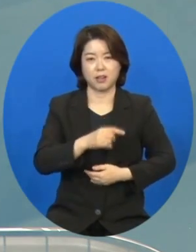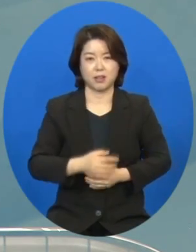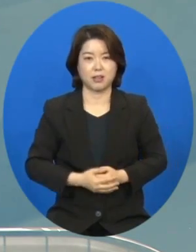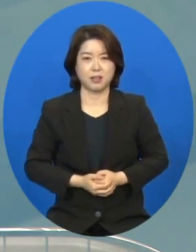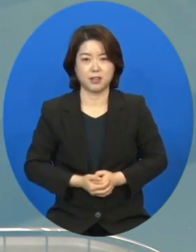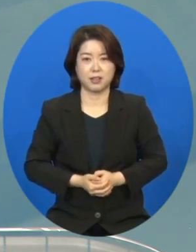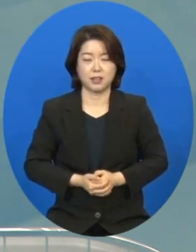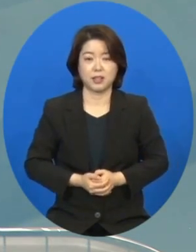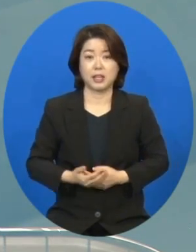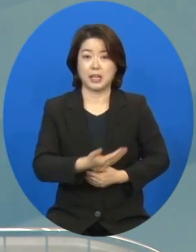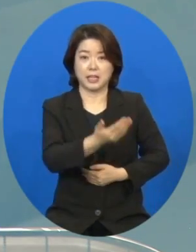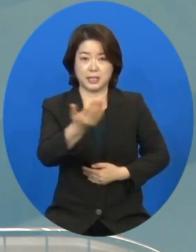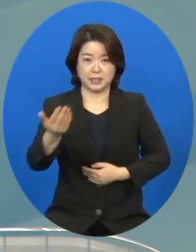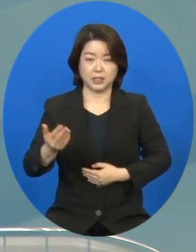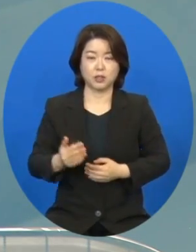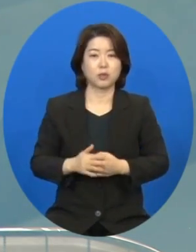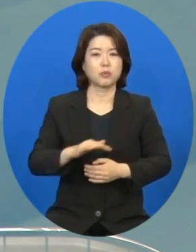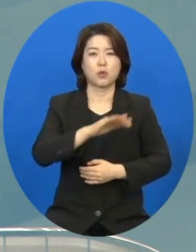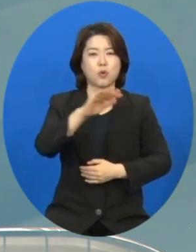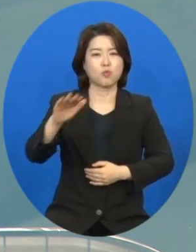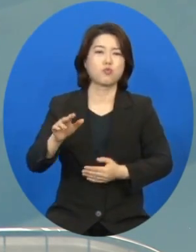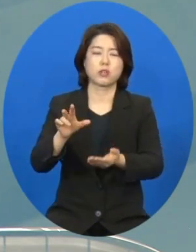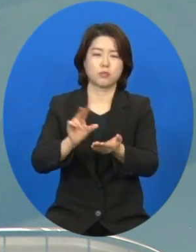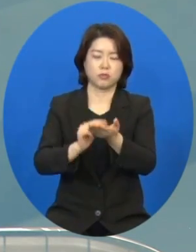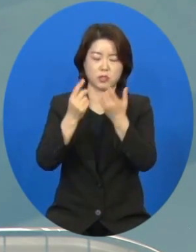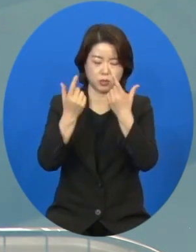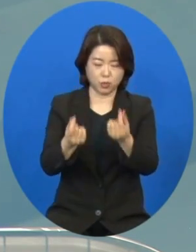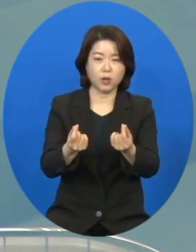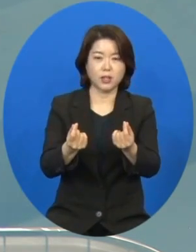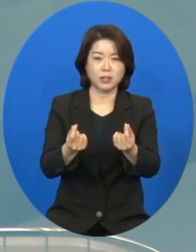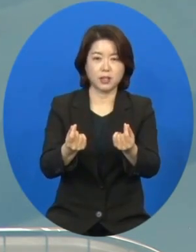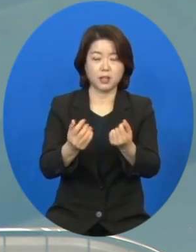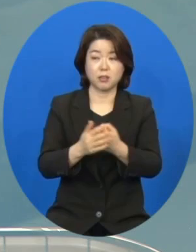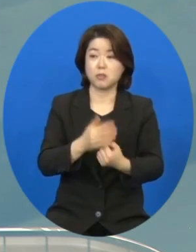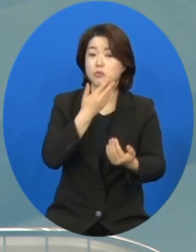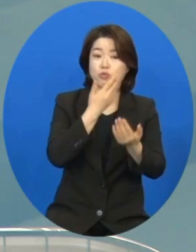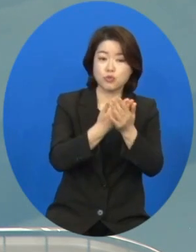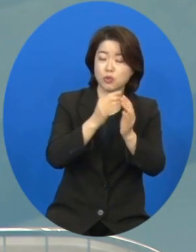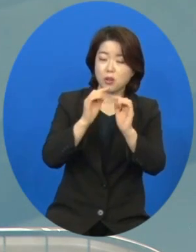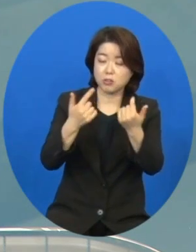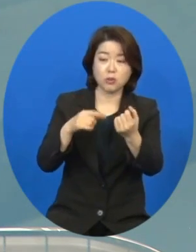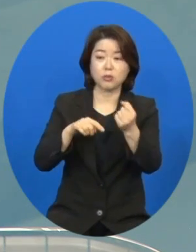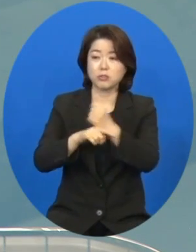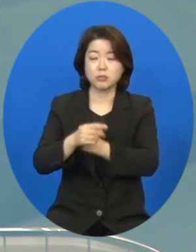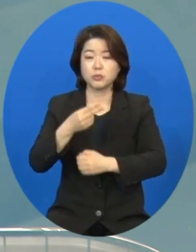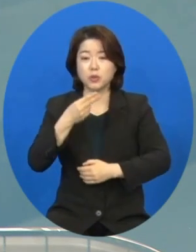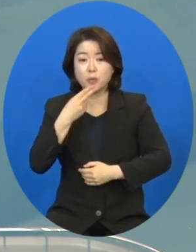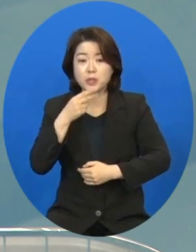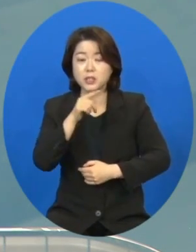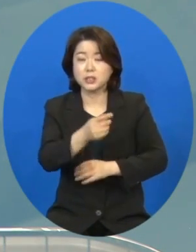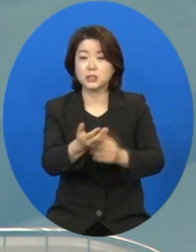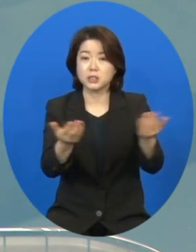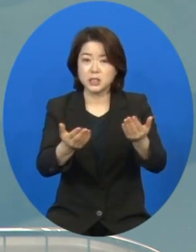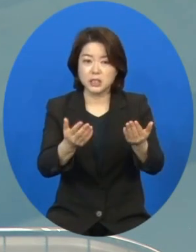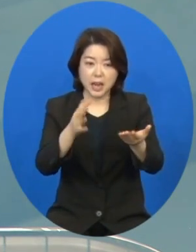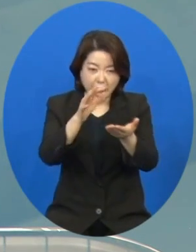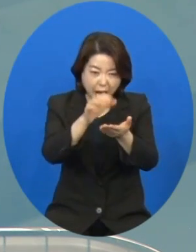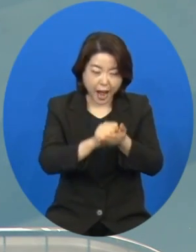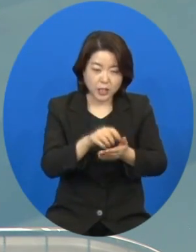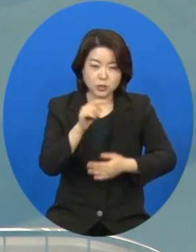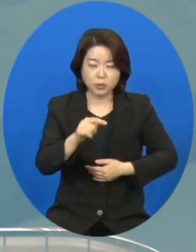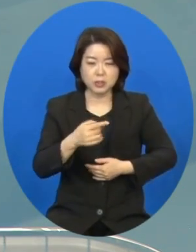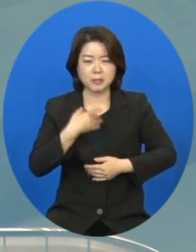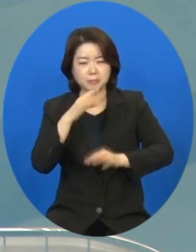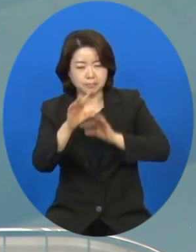여러분 이건 우리들의 문제예요. 중요하지도 않고 의미도 없는 것을 붙잡고 그런 걸